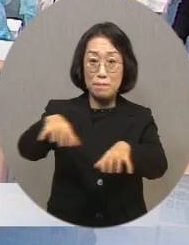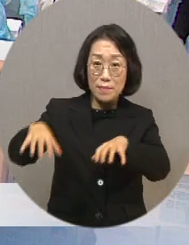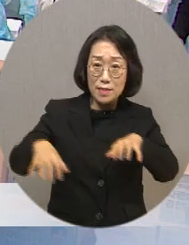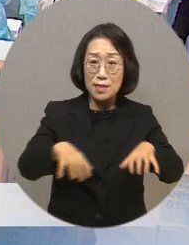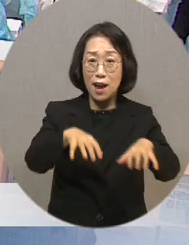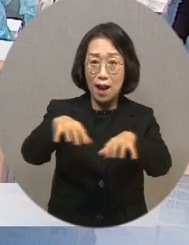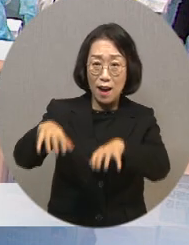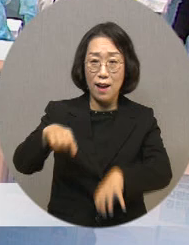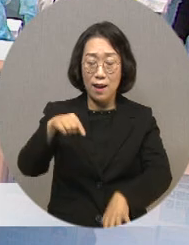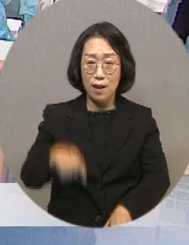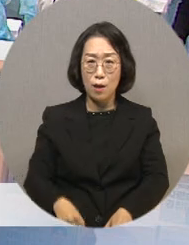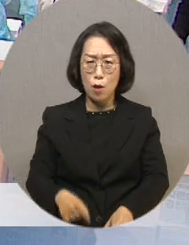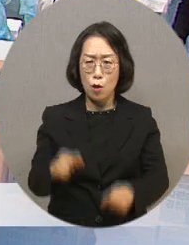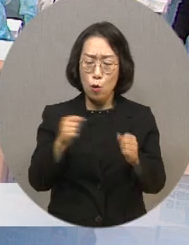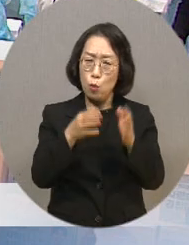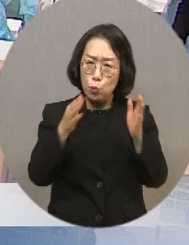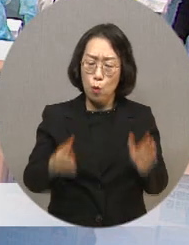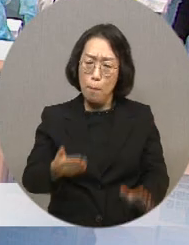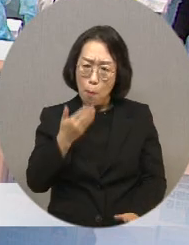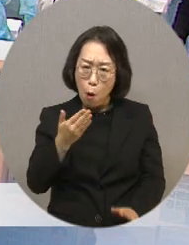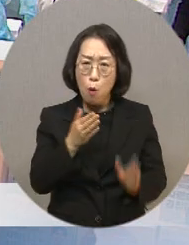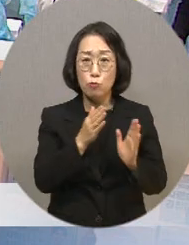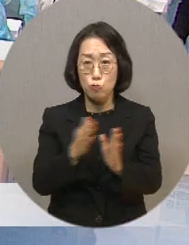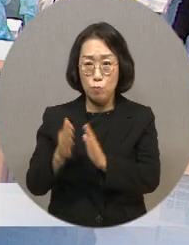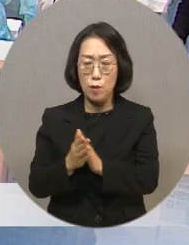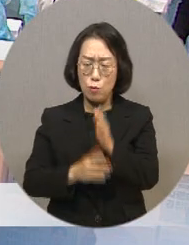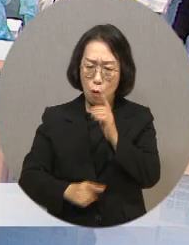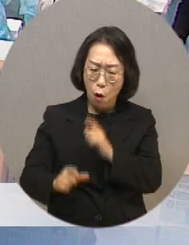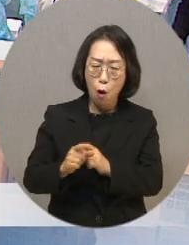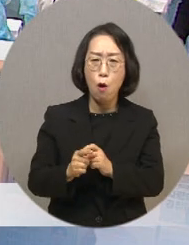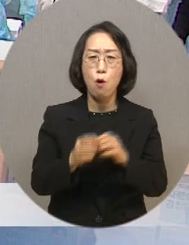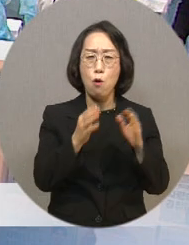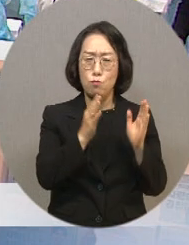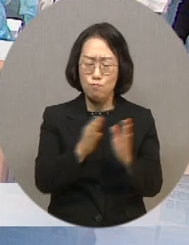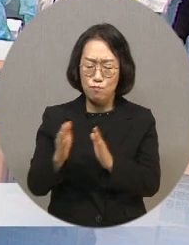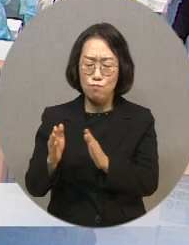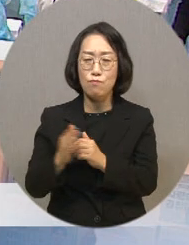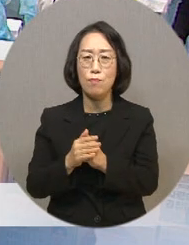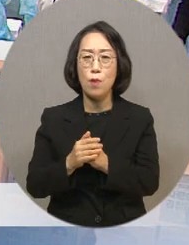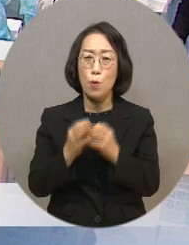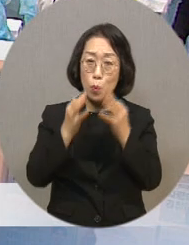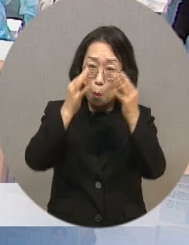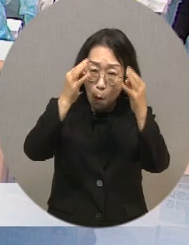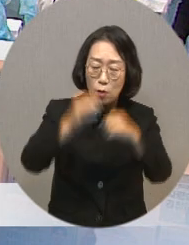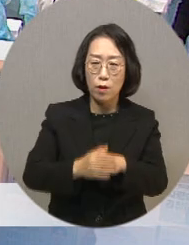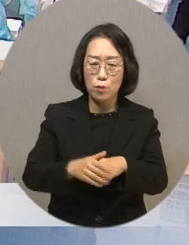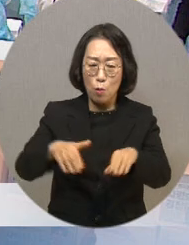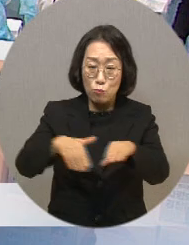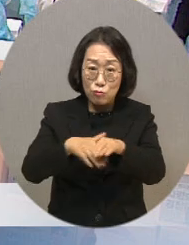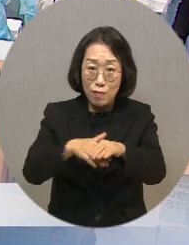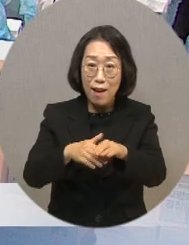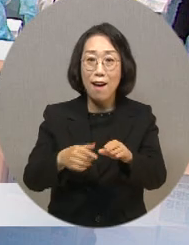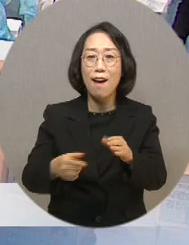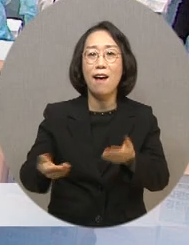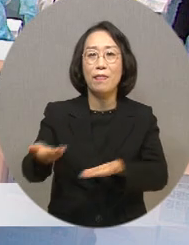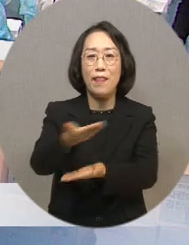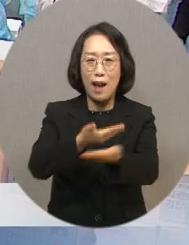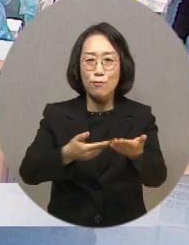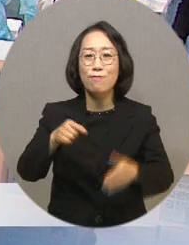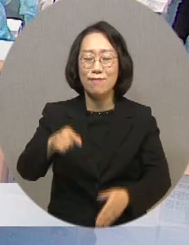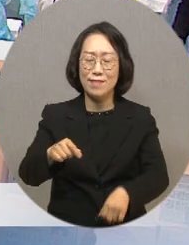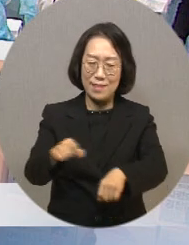먹을 김치를 담그는 데서 나아가 정성을 다하고 또 정을 나누는 하나의 문화입니다. 얼마 전